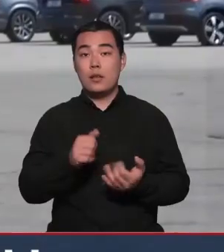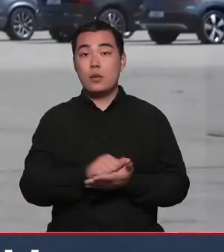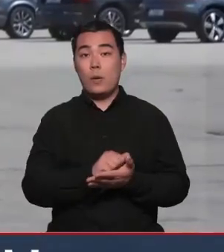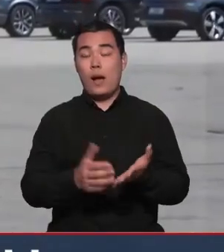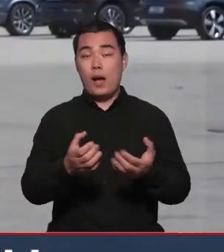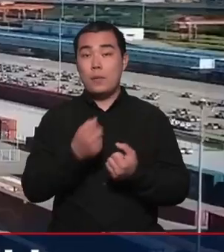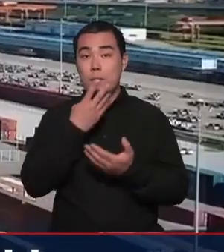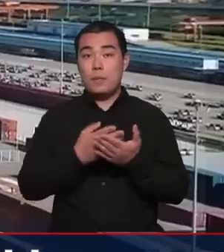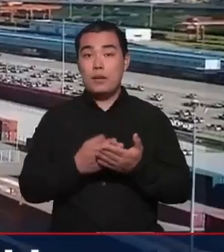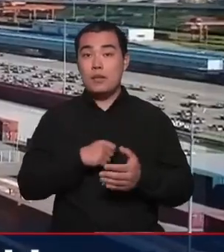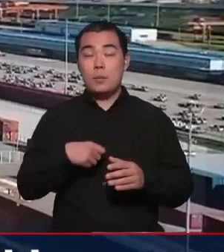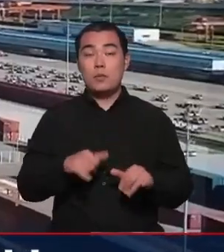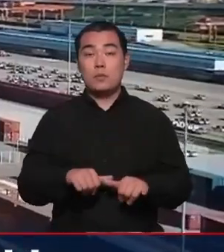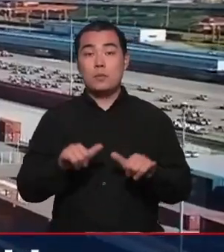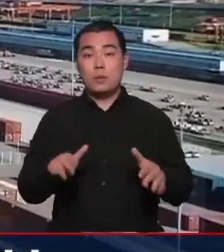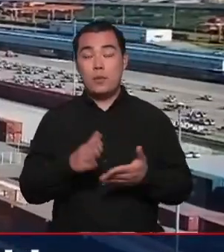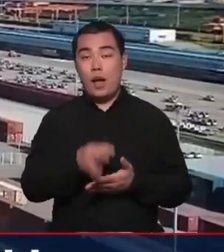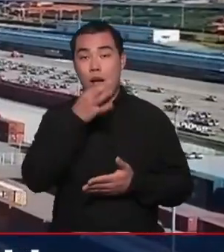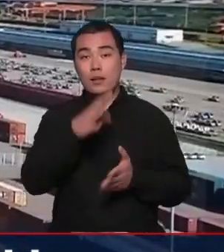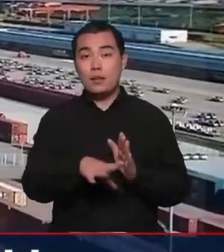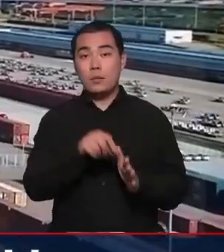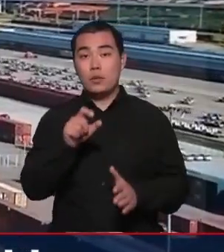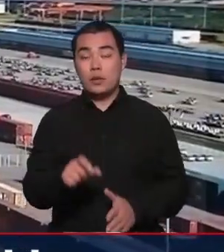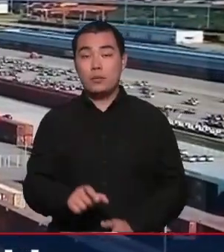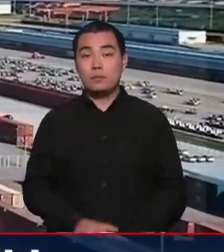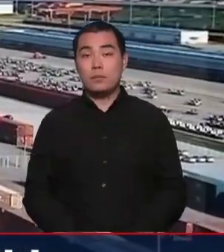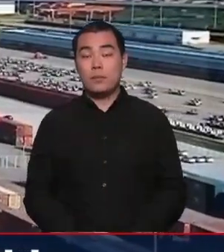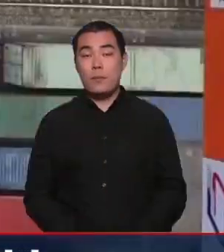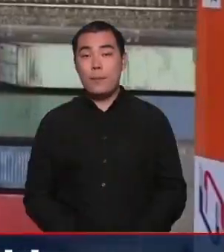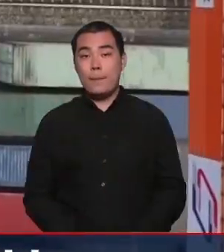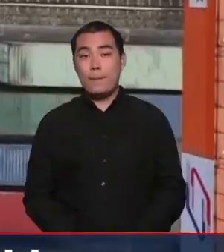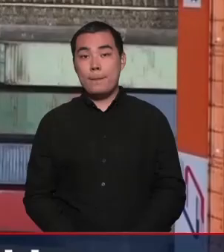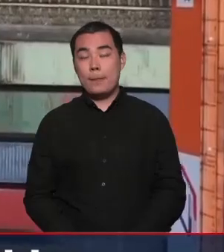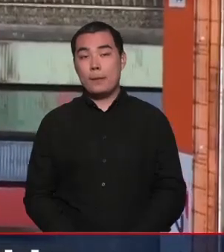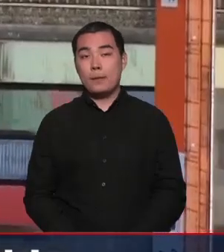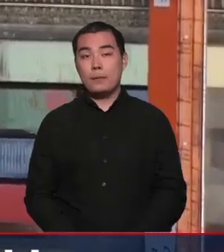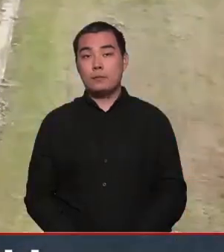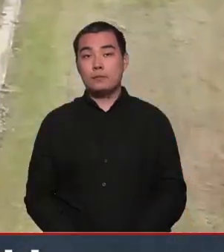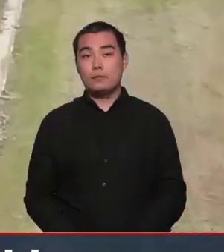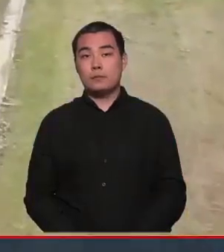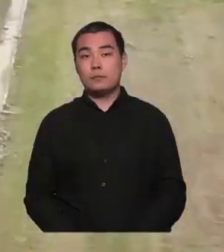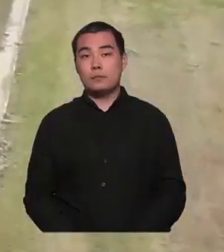арқылы қарқыны одан да артады деп отыр депутаттар. Нысаналы Ағыл, Алмат Меңдібаев, Ілияс Түлкібай, Жібек жолы.